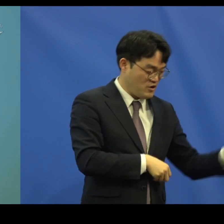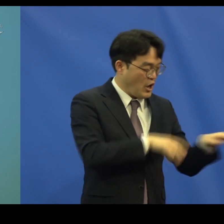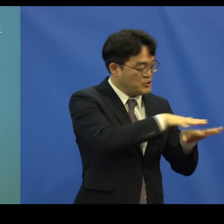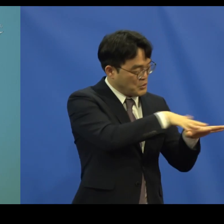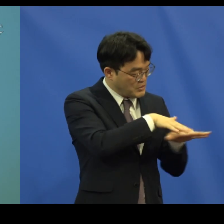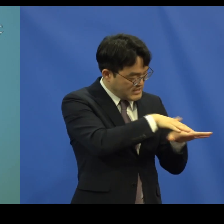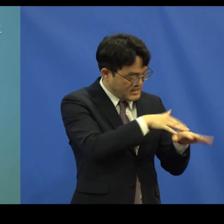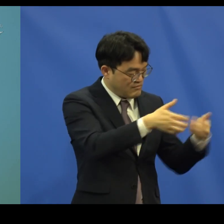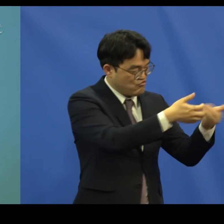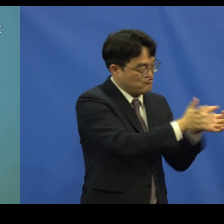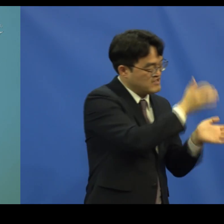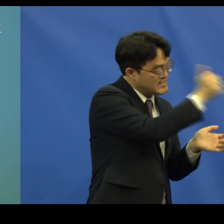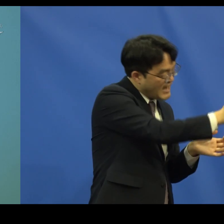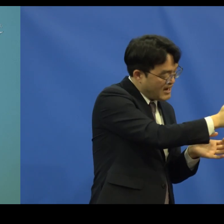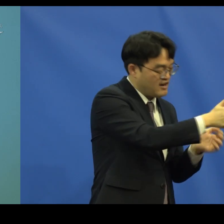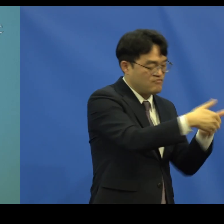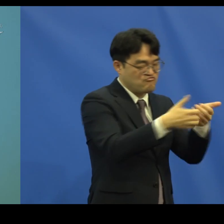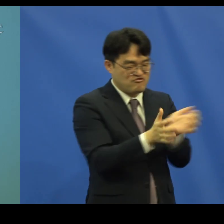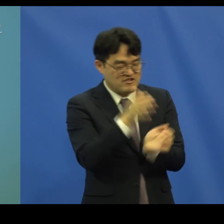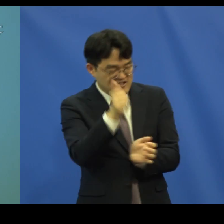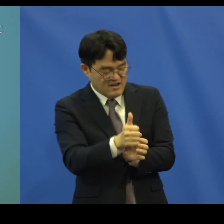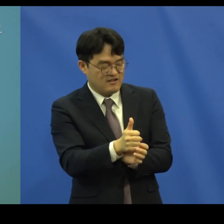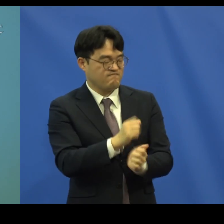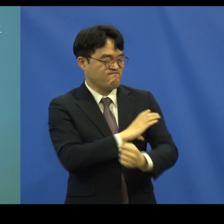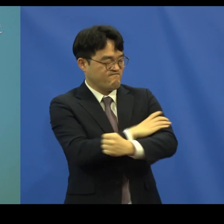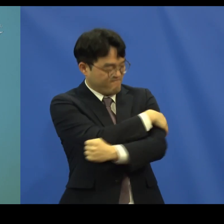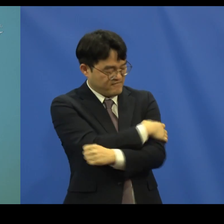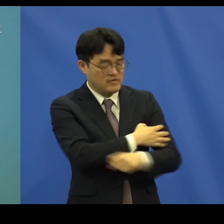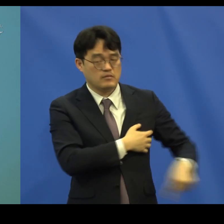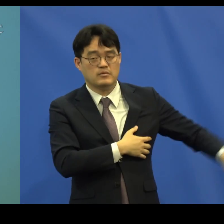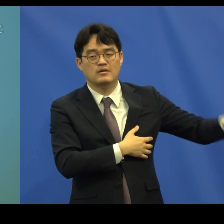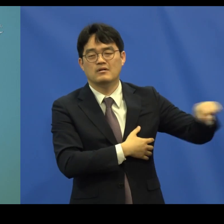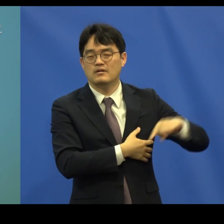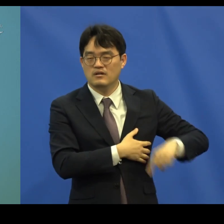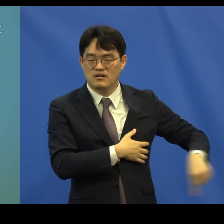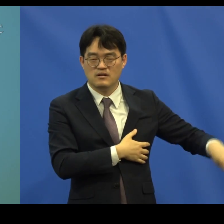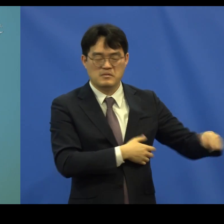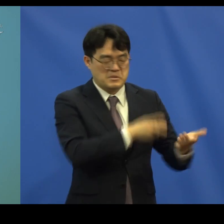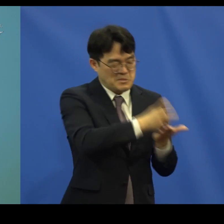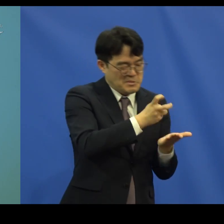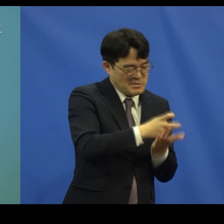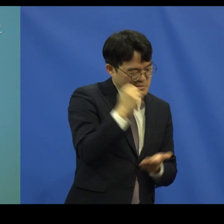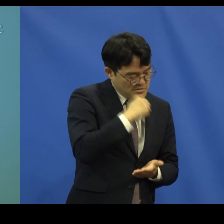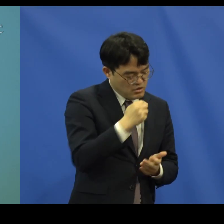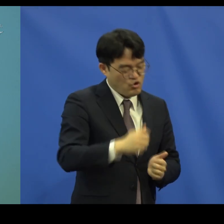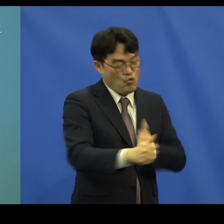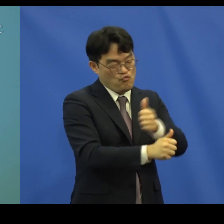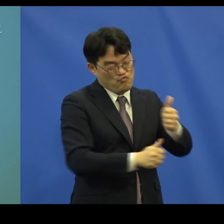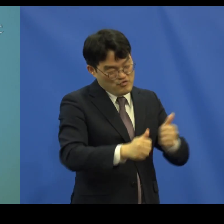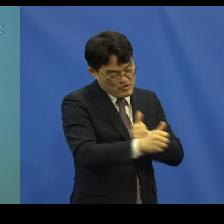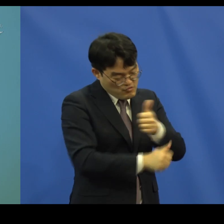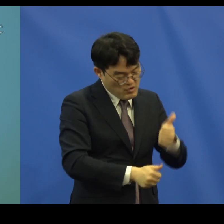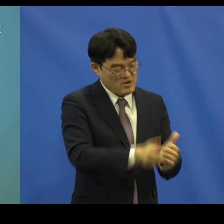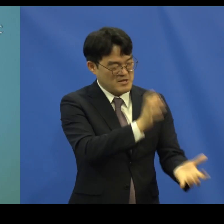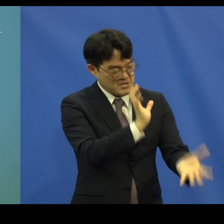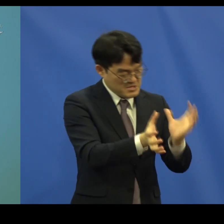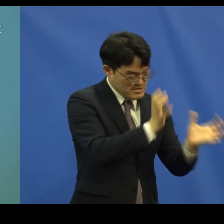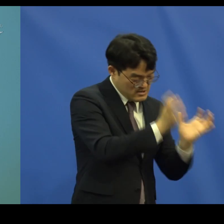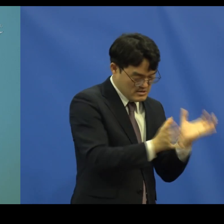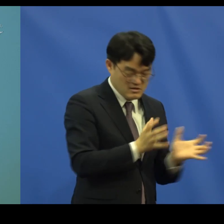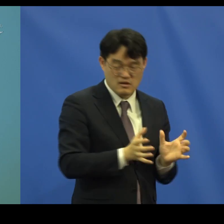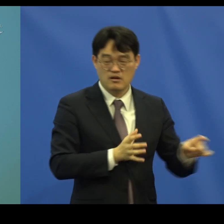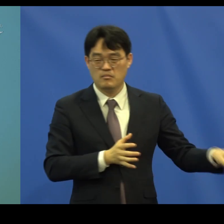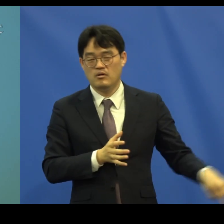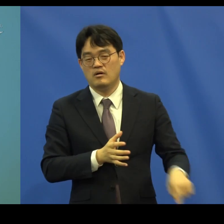거부하고 불필요한 교회가 조직, 내부 규정, 어떤 교회는 위원회가 많이 생겨요. 위원회. 그